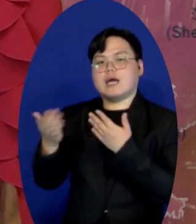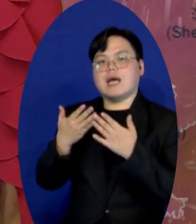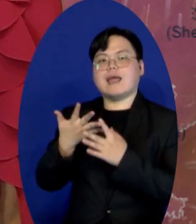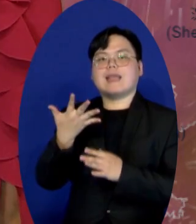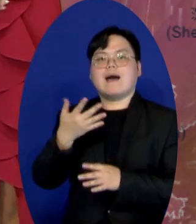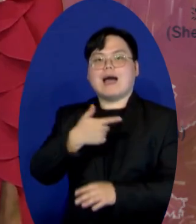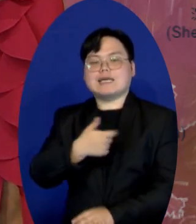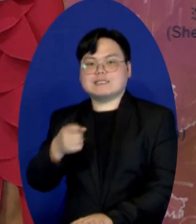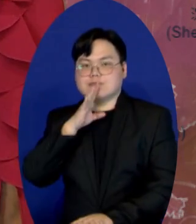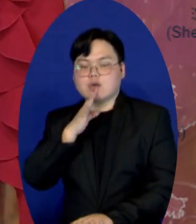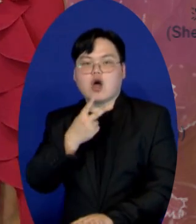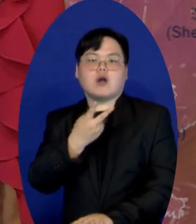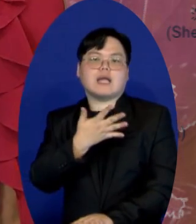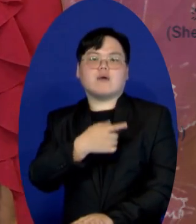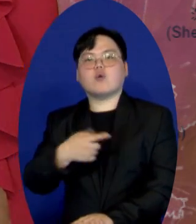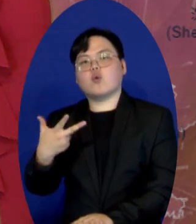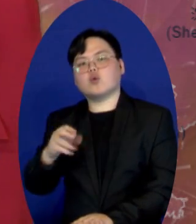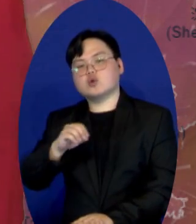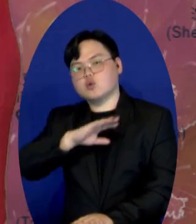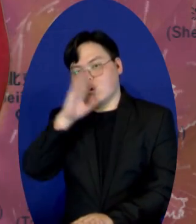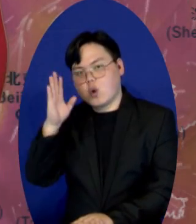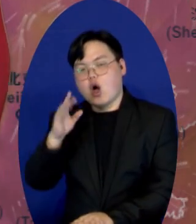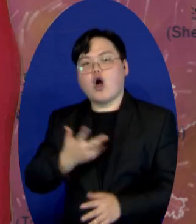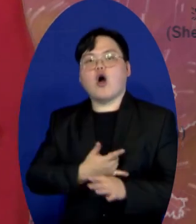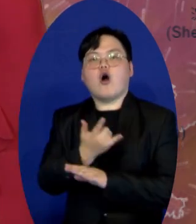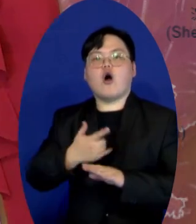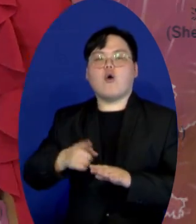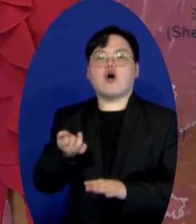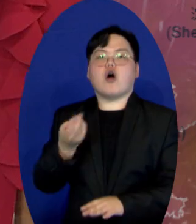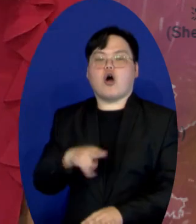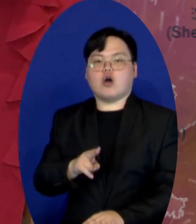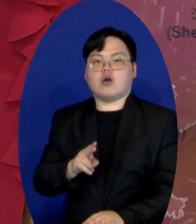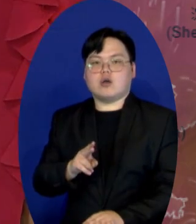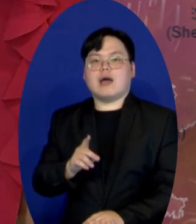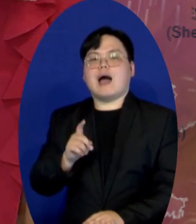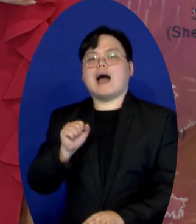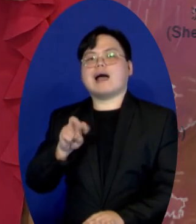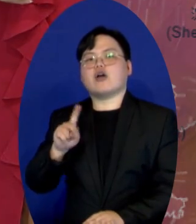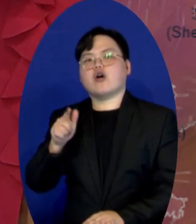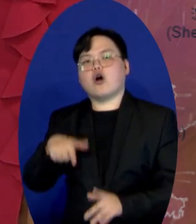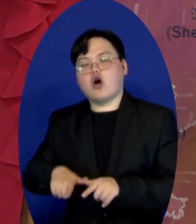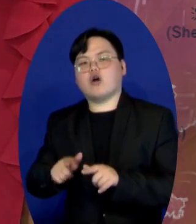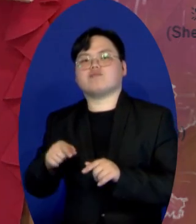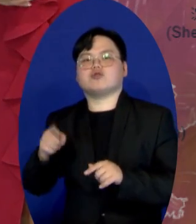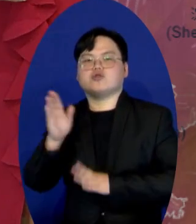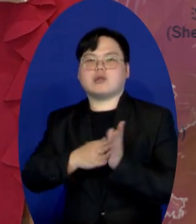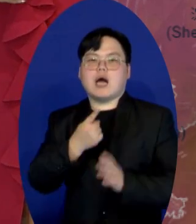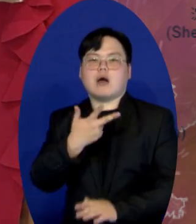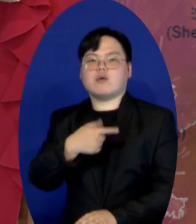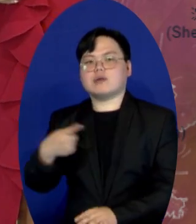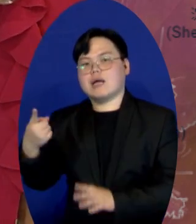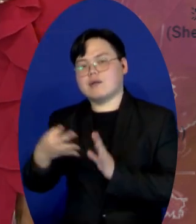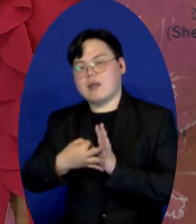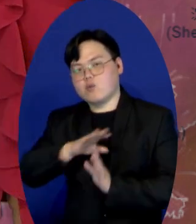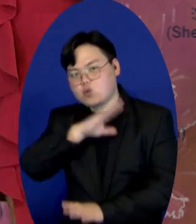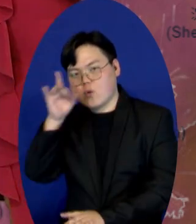градусаар эрс сэрүүлж 25-30 градус дулаан байна. За говийн бас нутгийн хойд хэсэг их нуруудын хотор халах голын сав газраар шөнө 13-18